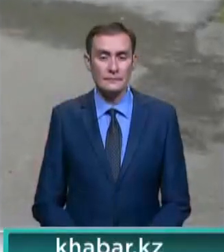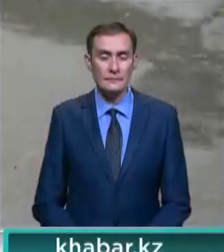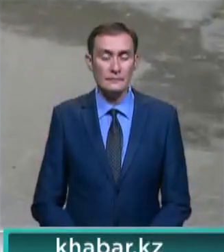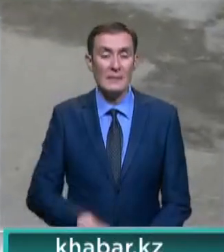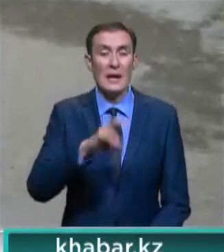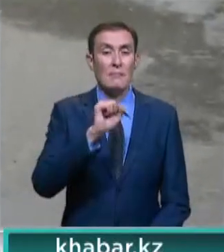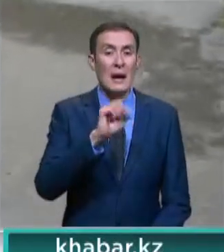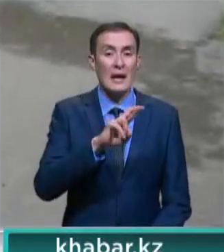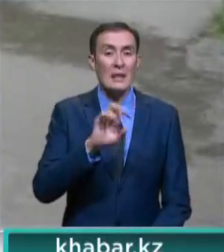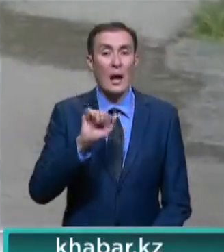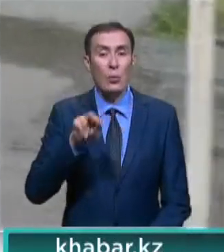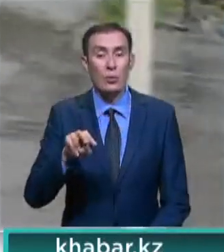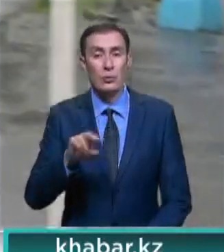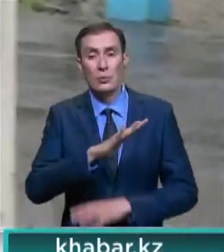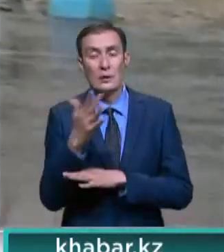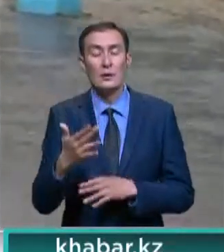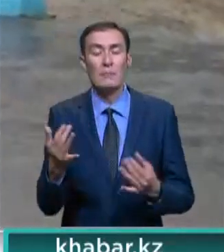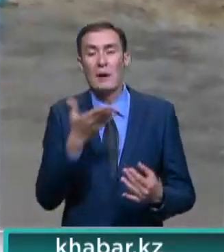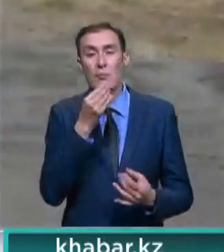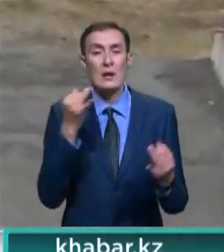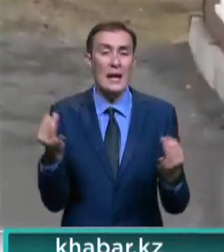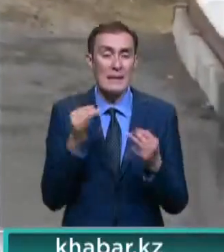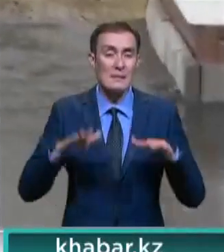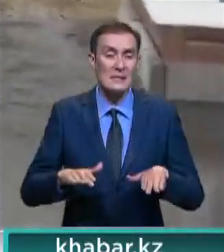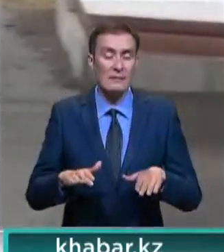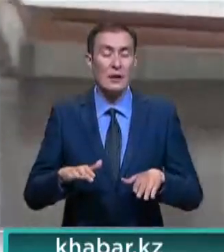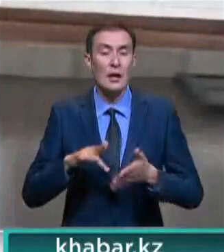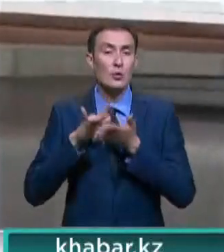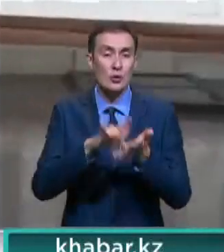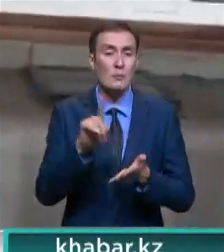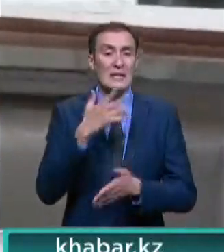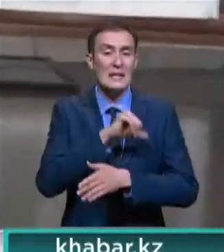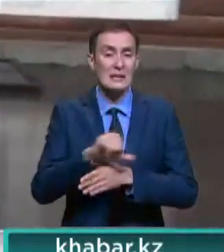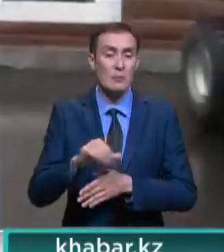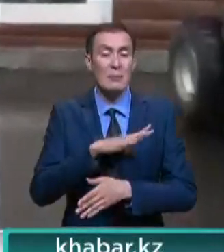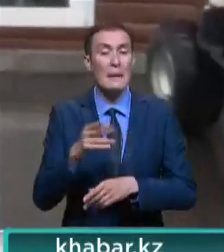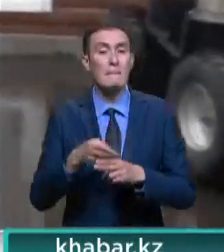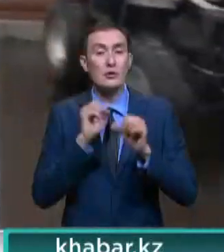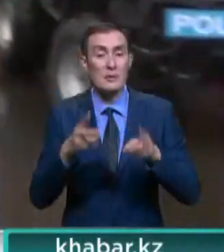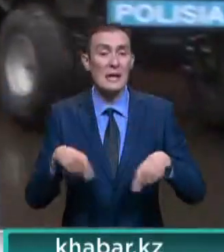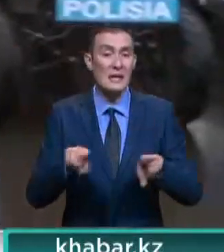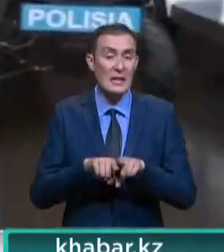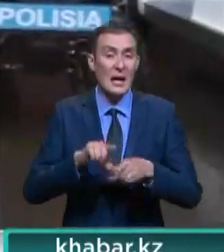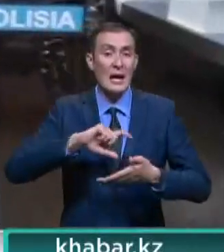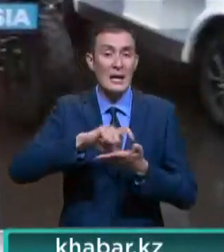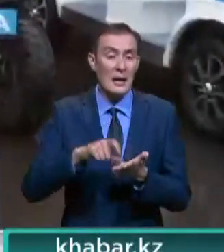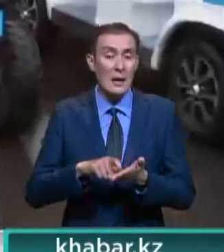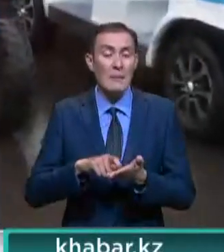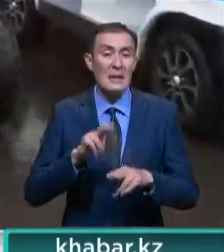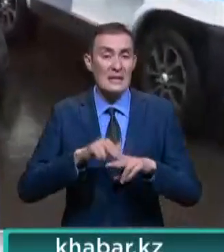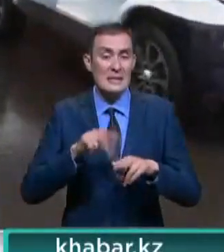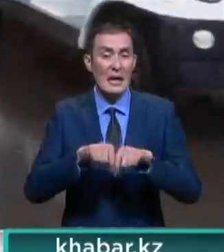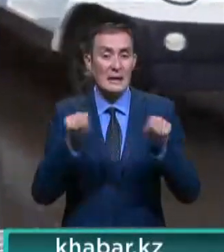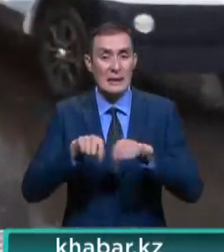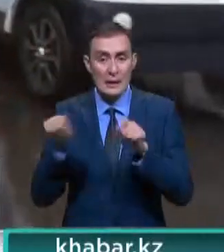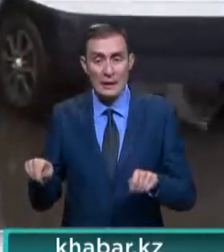Баянаул является самым популярным местом для туристов, в том числе иностранных. И чтобы обеспечить их безопасность, здесь открыли вот такие туристические пункты